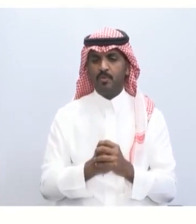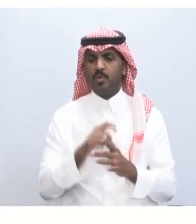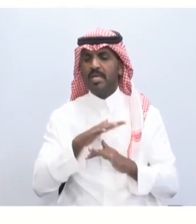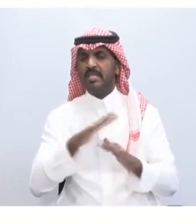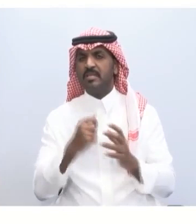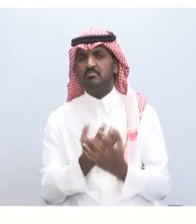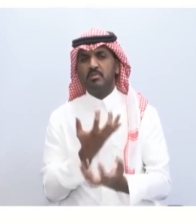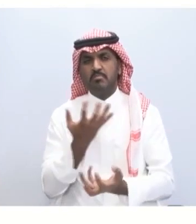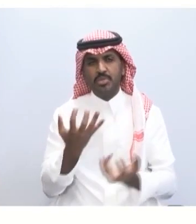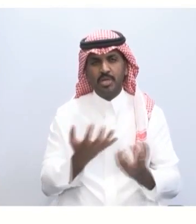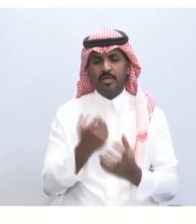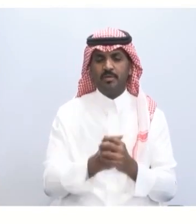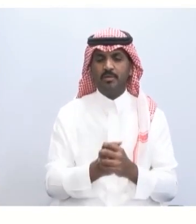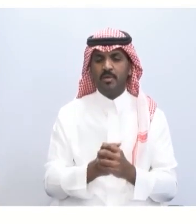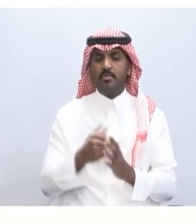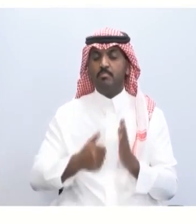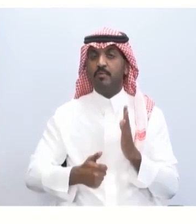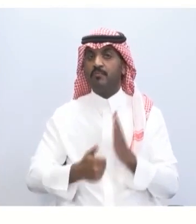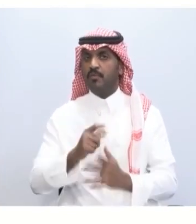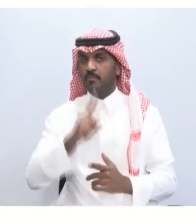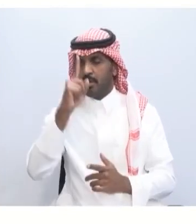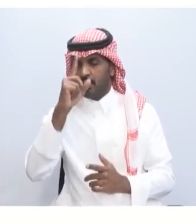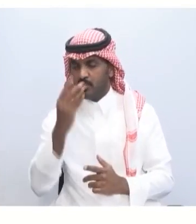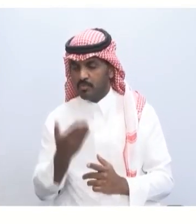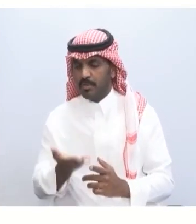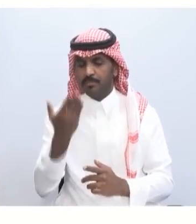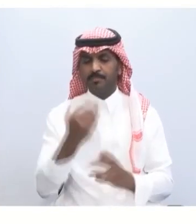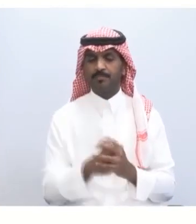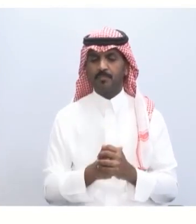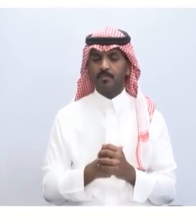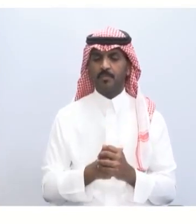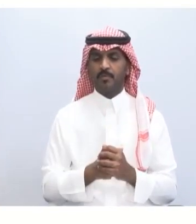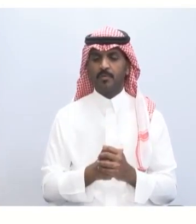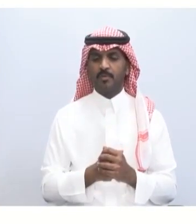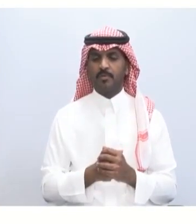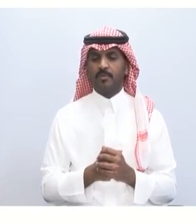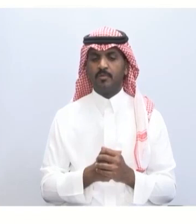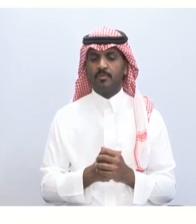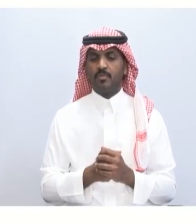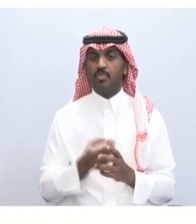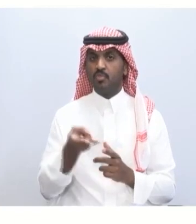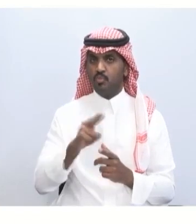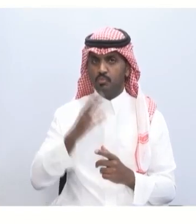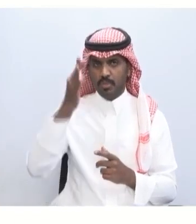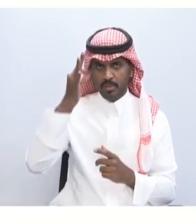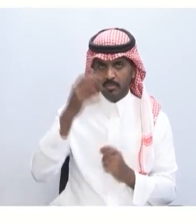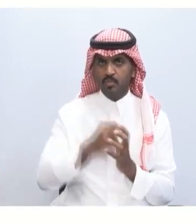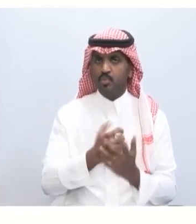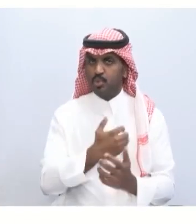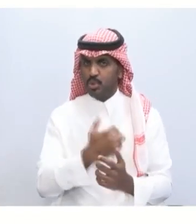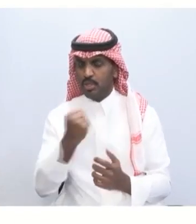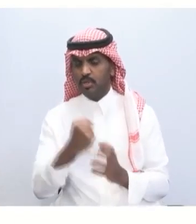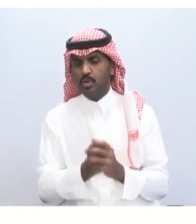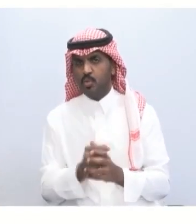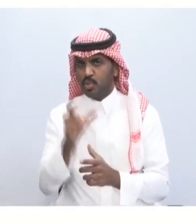من المشاكل ولكن بفضل من الله سبحانه وتعالى وبحكمه وشجاعه